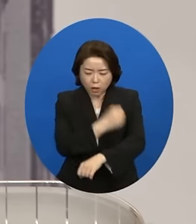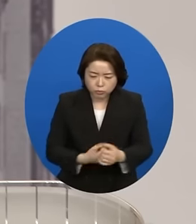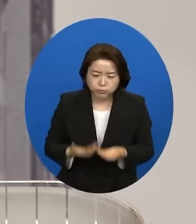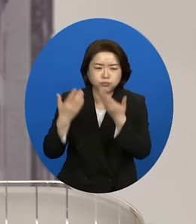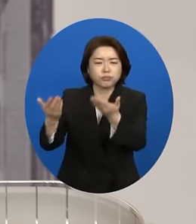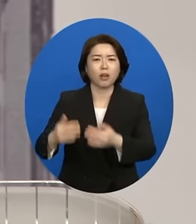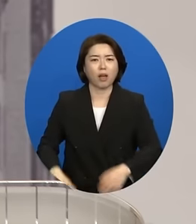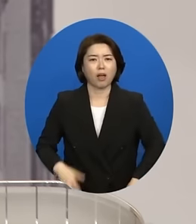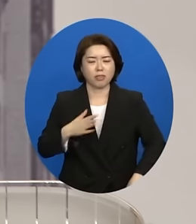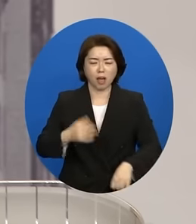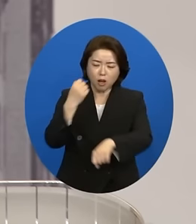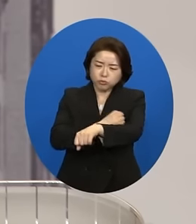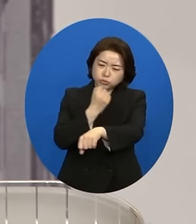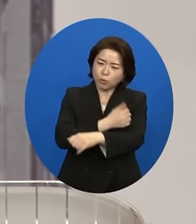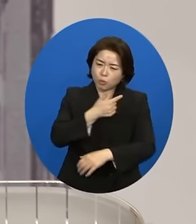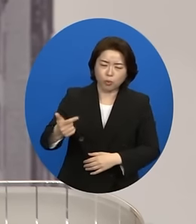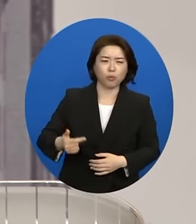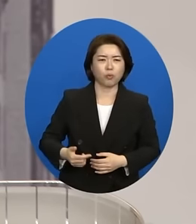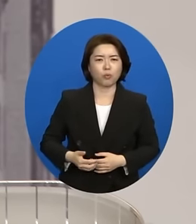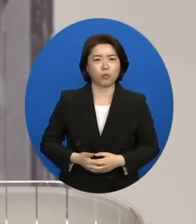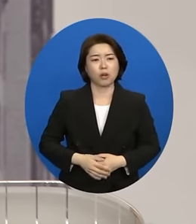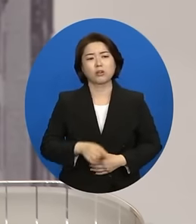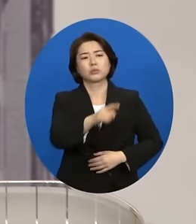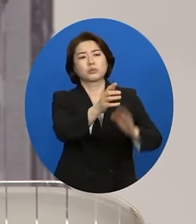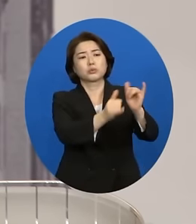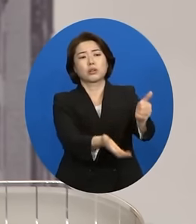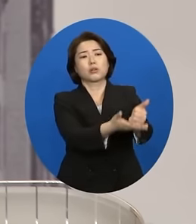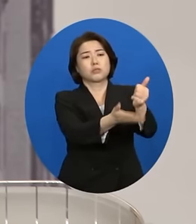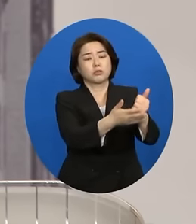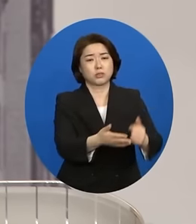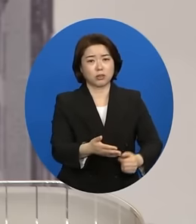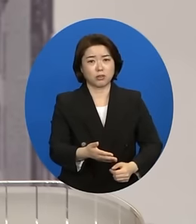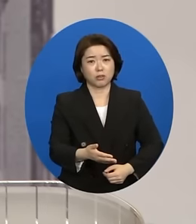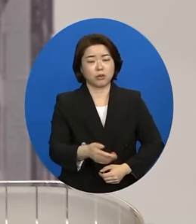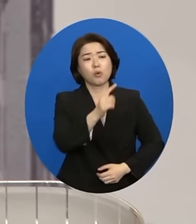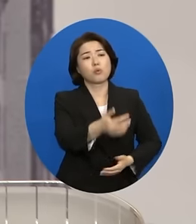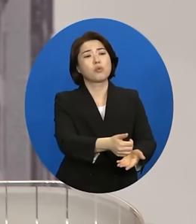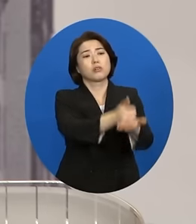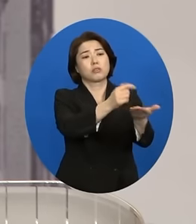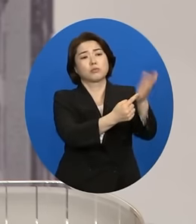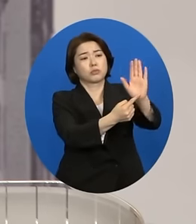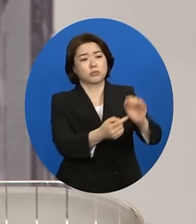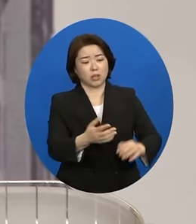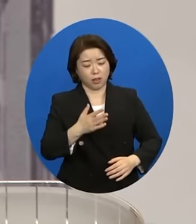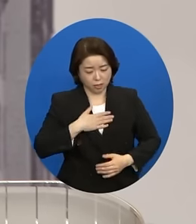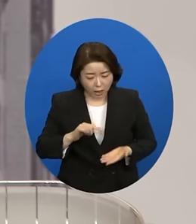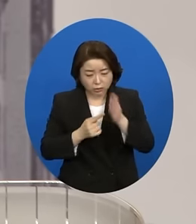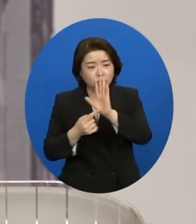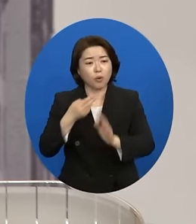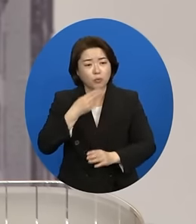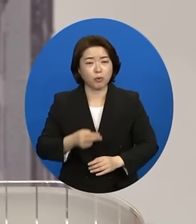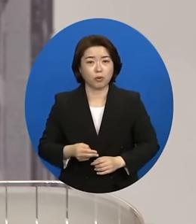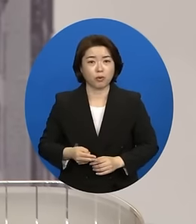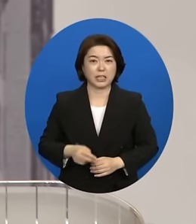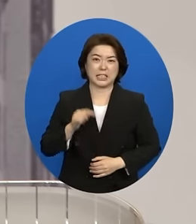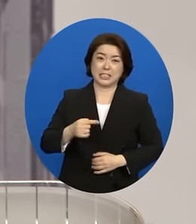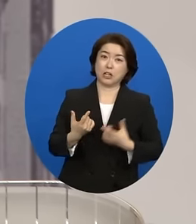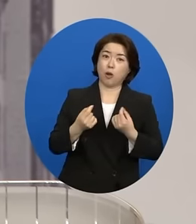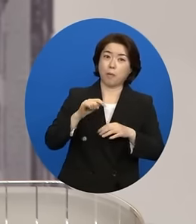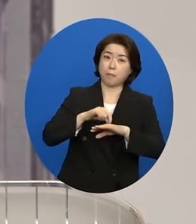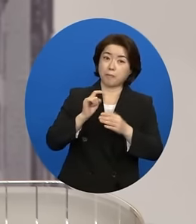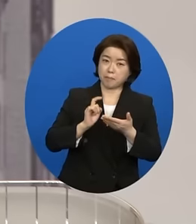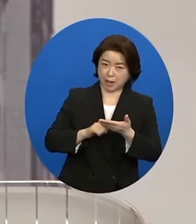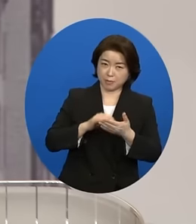내가 얼마나 수고했는데 저 사람을 칭찬할까? 왜 저 사람이 드러나? 내가 드러나야지.